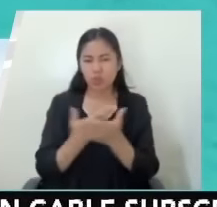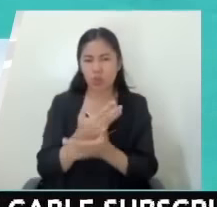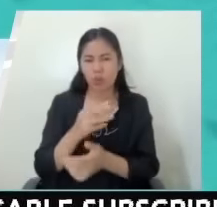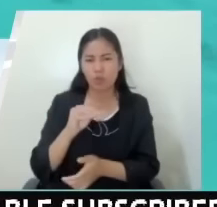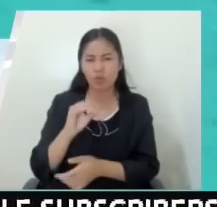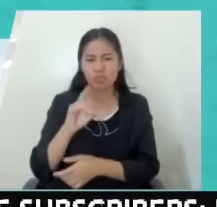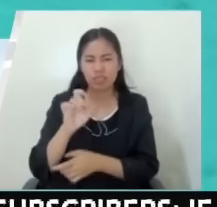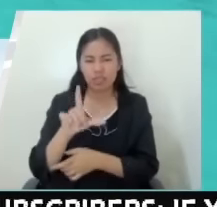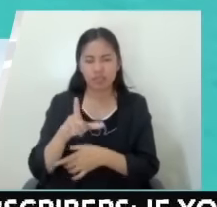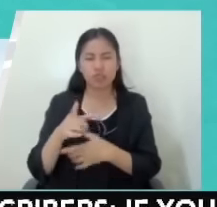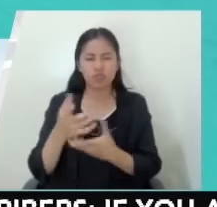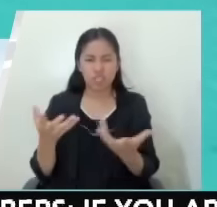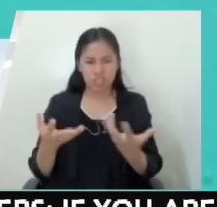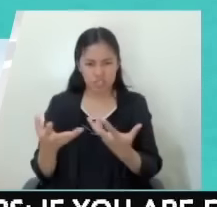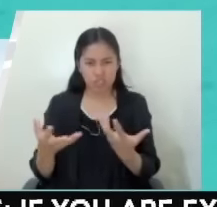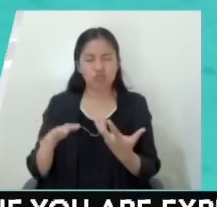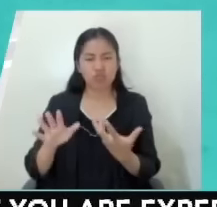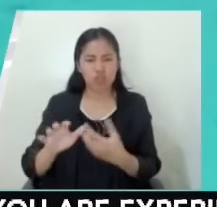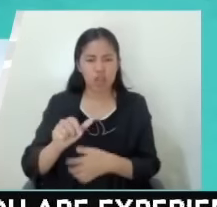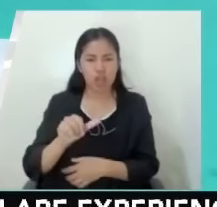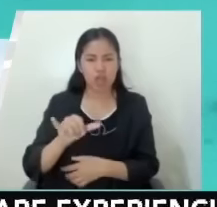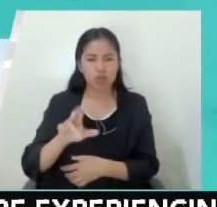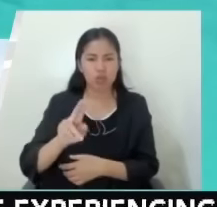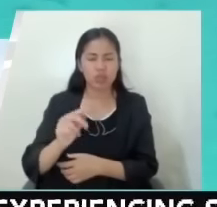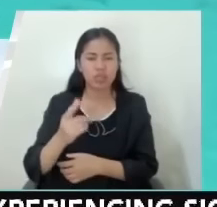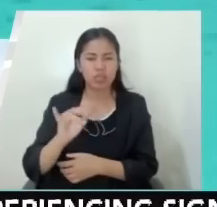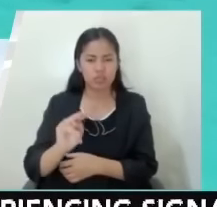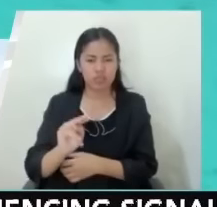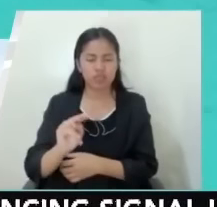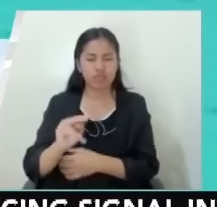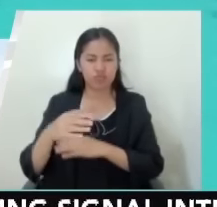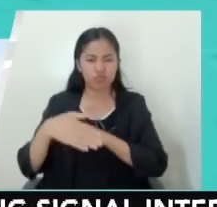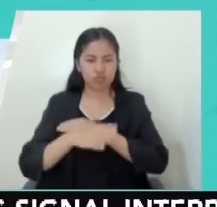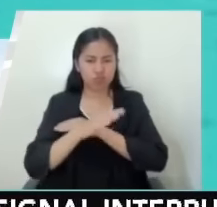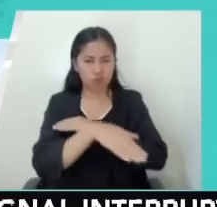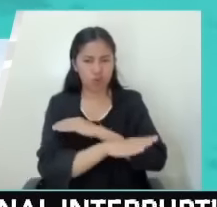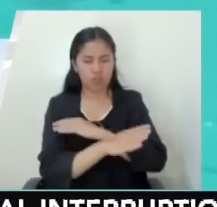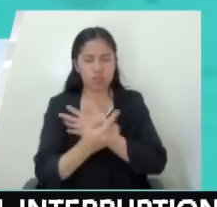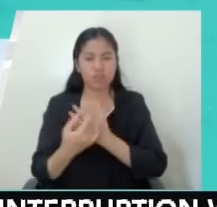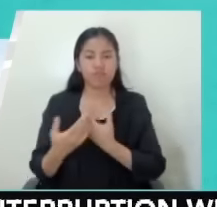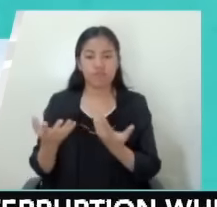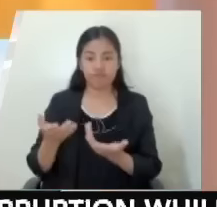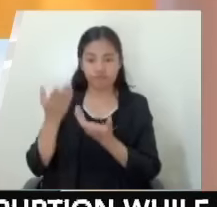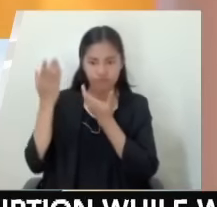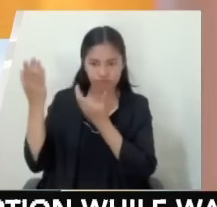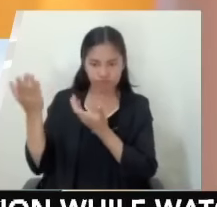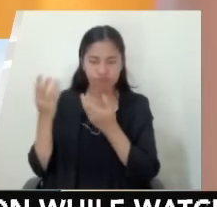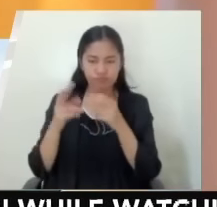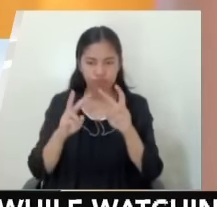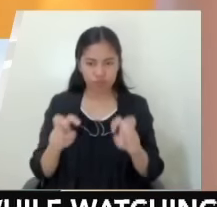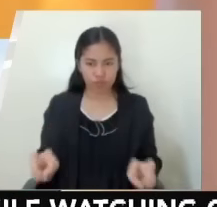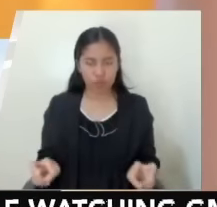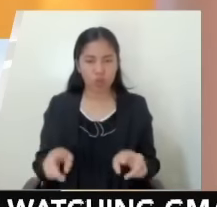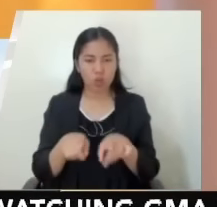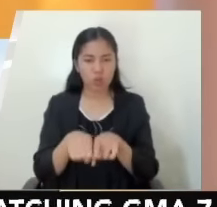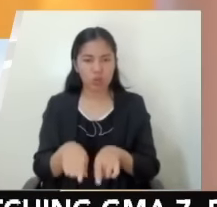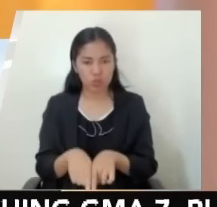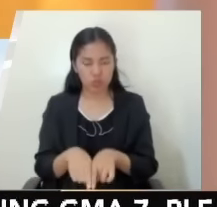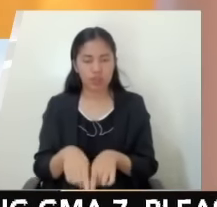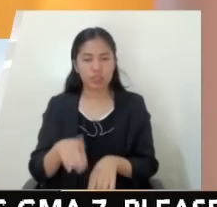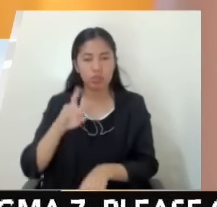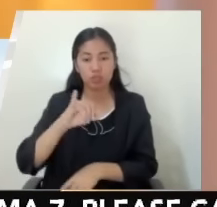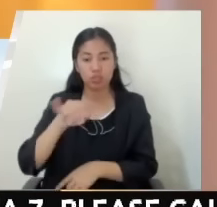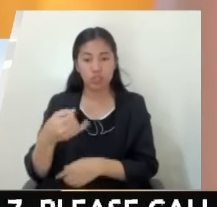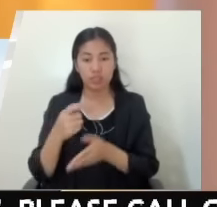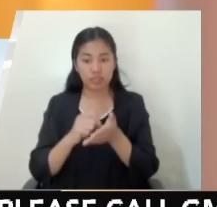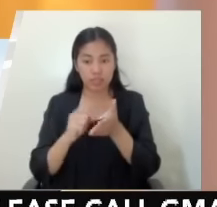Senador Francis Tolentino ang resolusyon. Kasabay po nito iniutos din ni Justice Secretary Jesus Crispin Remulla na imbestigahan ng